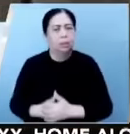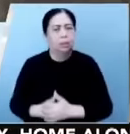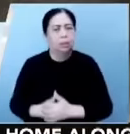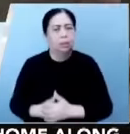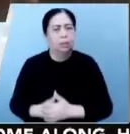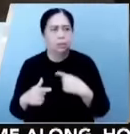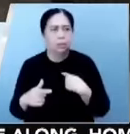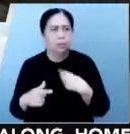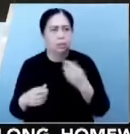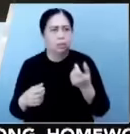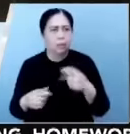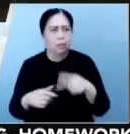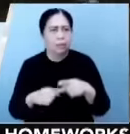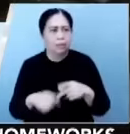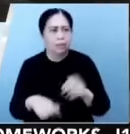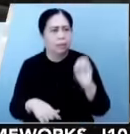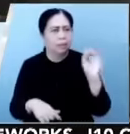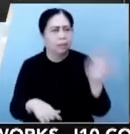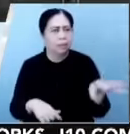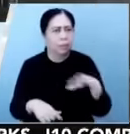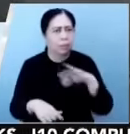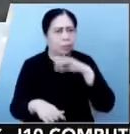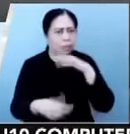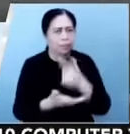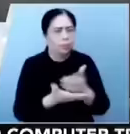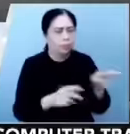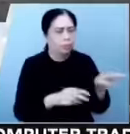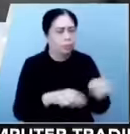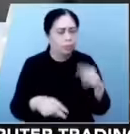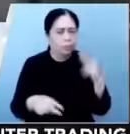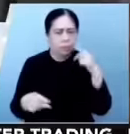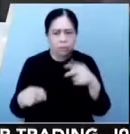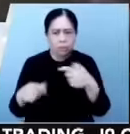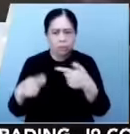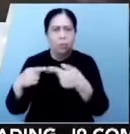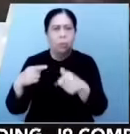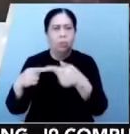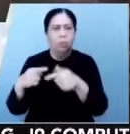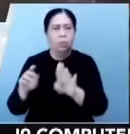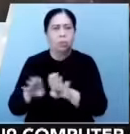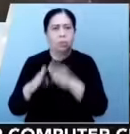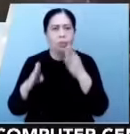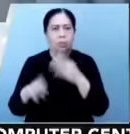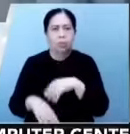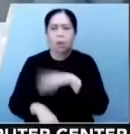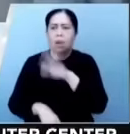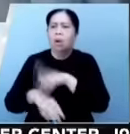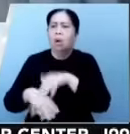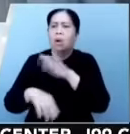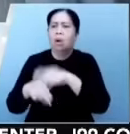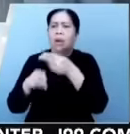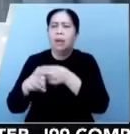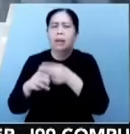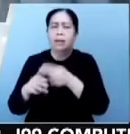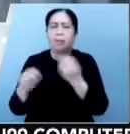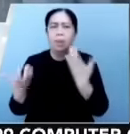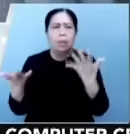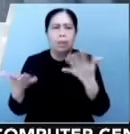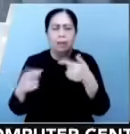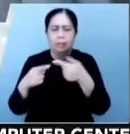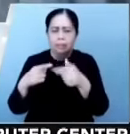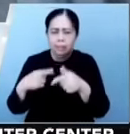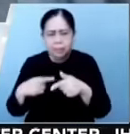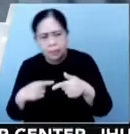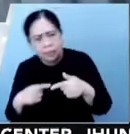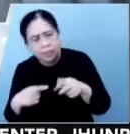kaprasong plastic sa basurahan. Napansin ko bukas yung gate. Tinawag ko, walang sumasagot sa akin. Lumapit ako sa gate,